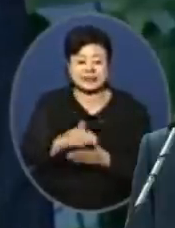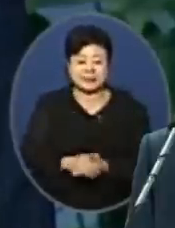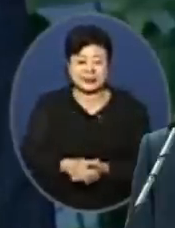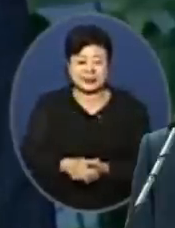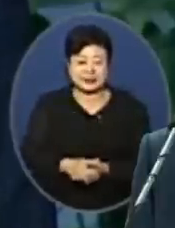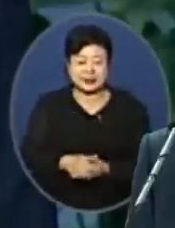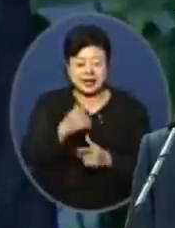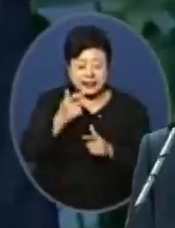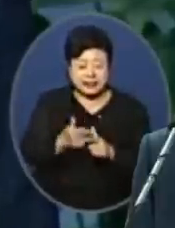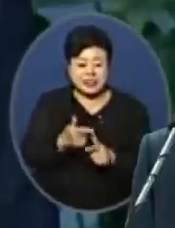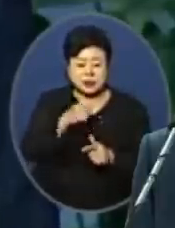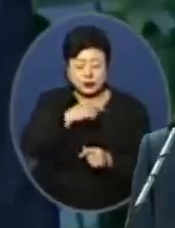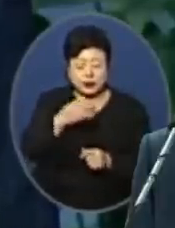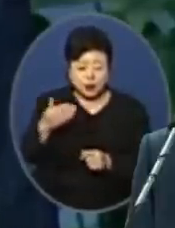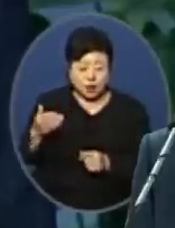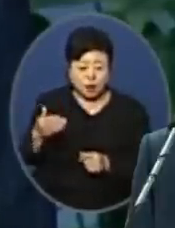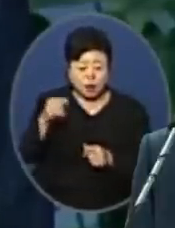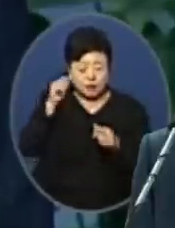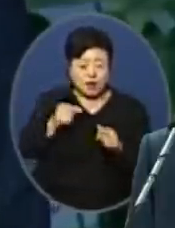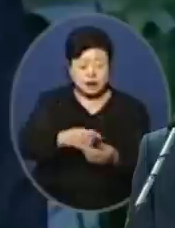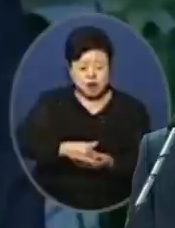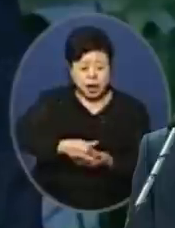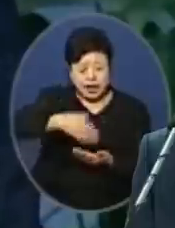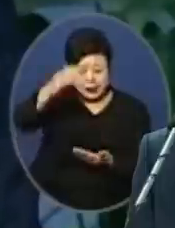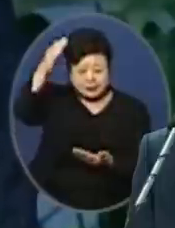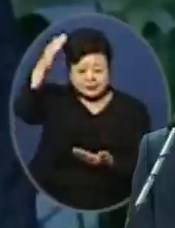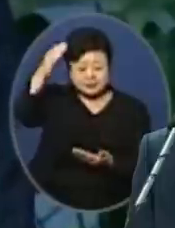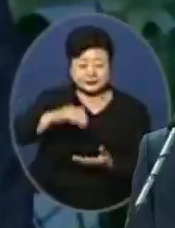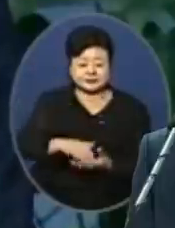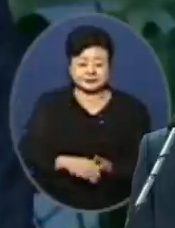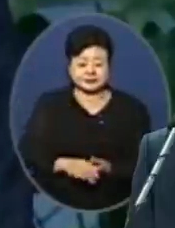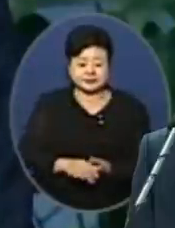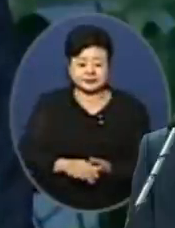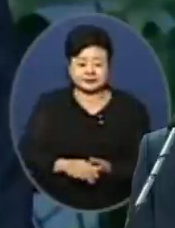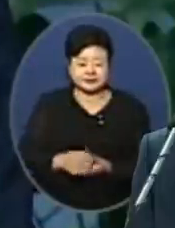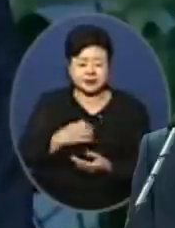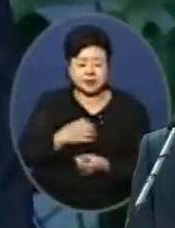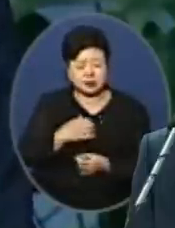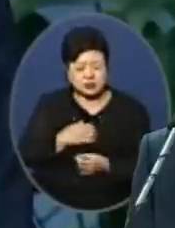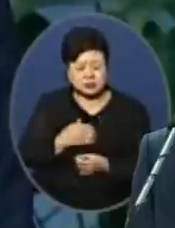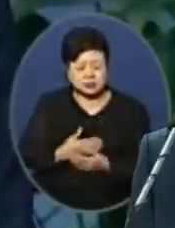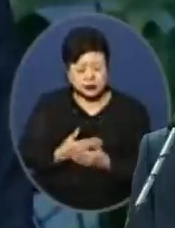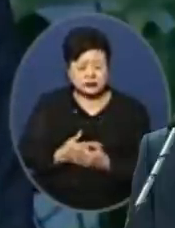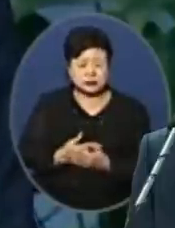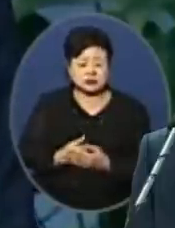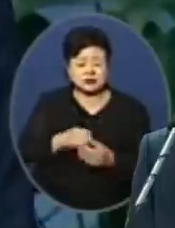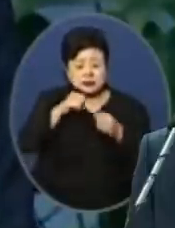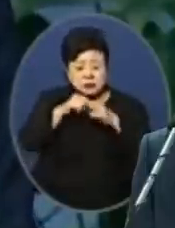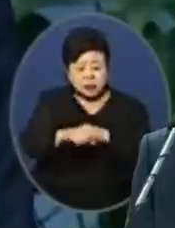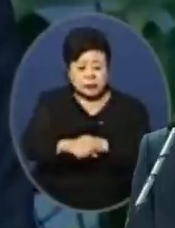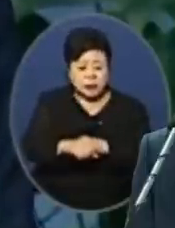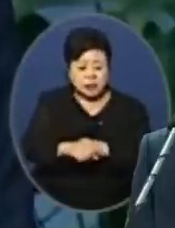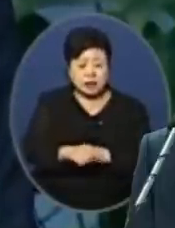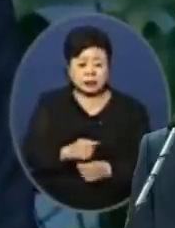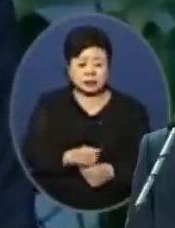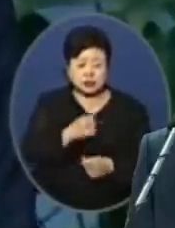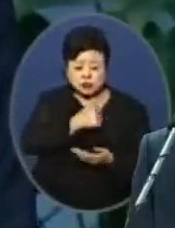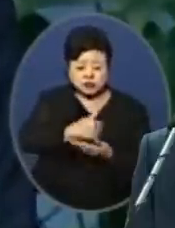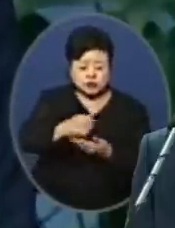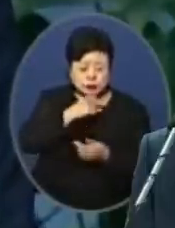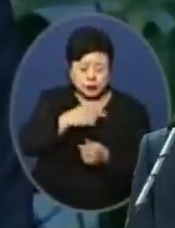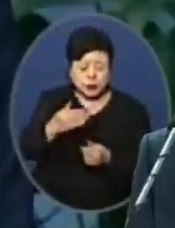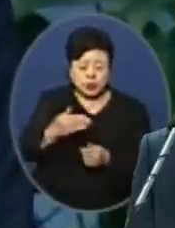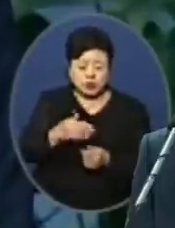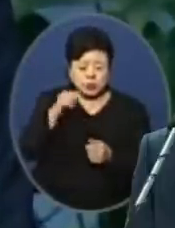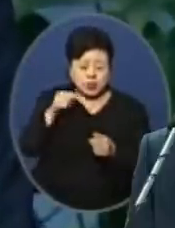것입니다. 예수님이 보혈로 명하노니 물러갈지어다. 너희 염려, 근심, 불안, 초조, 절망은 주님의 보혈로